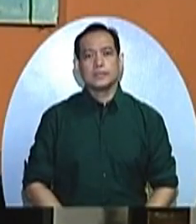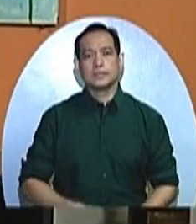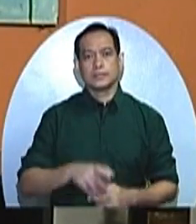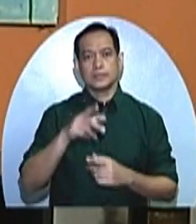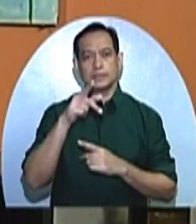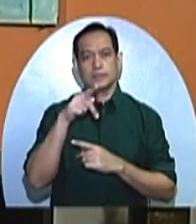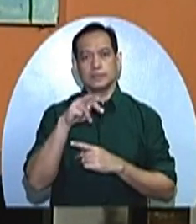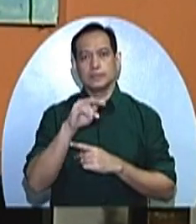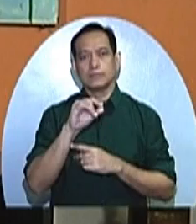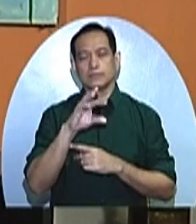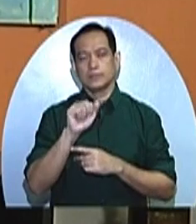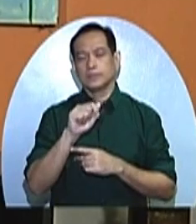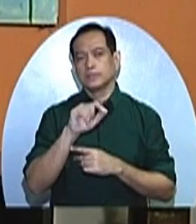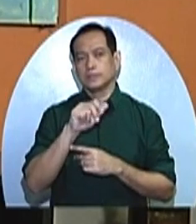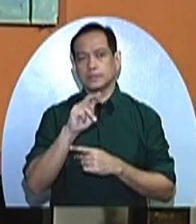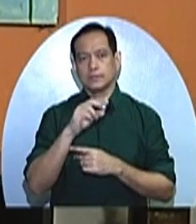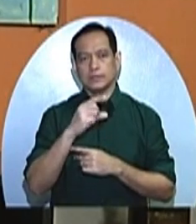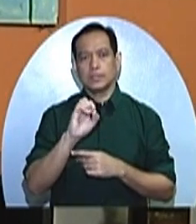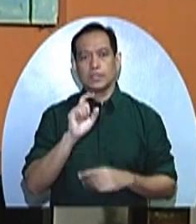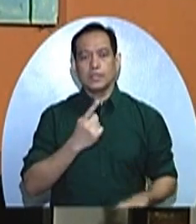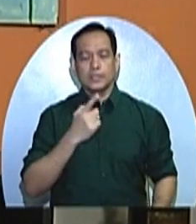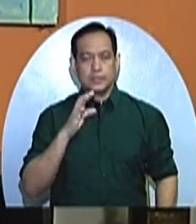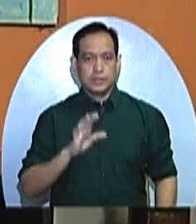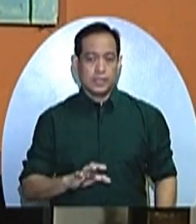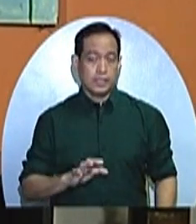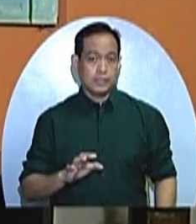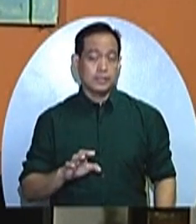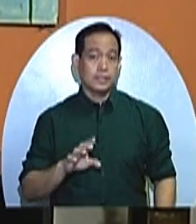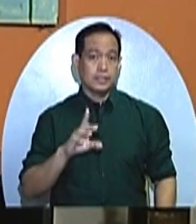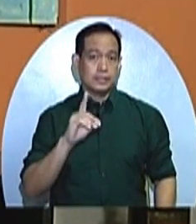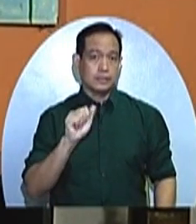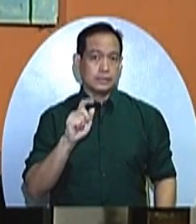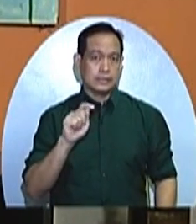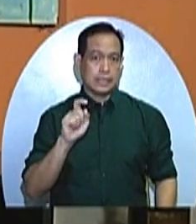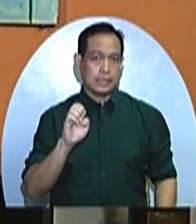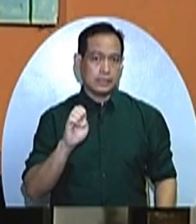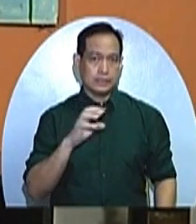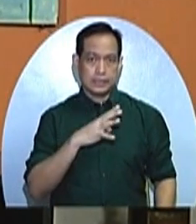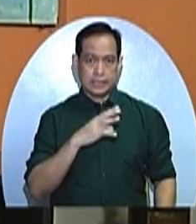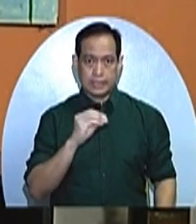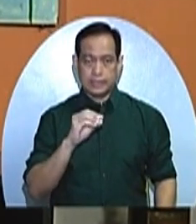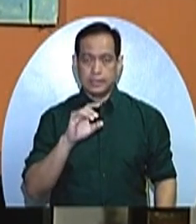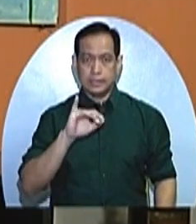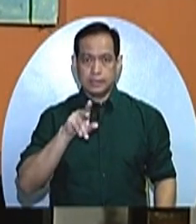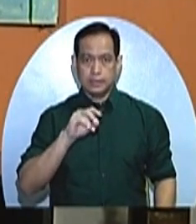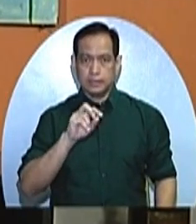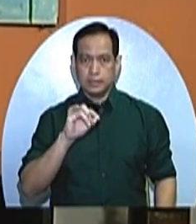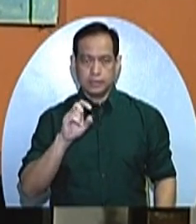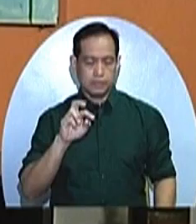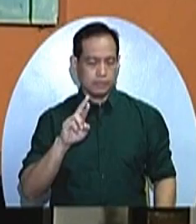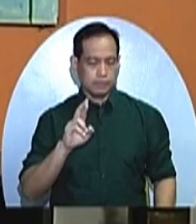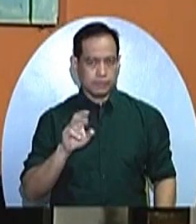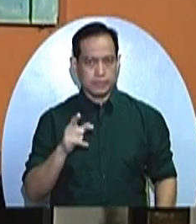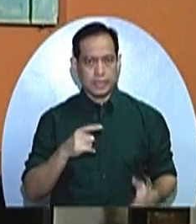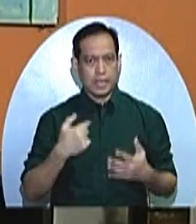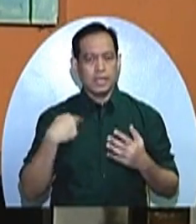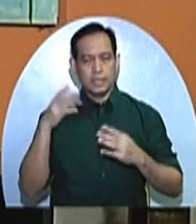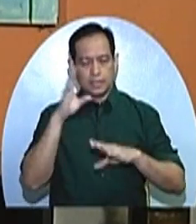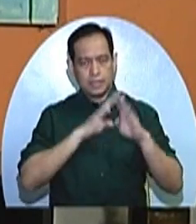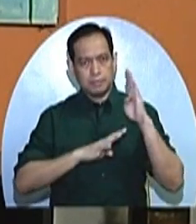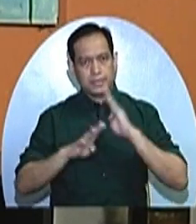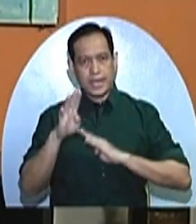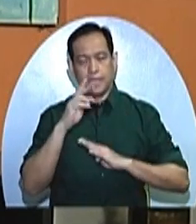Si Prince Jade Angeles ay mag-iisang anak ni na Dante Angeles at Jennifer Martinez. Nagkaroon